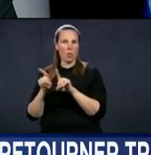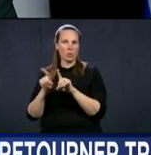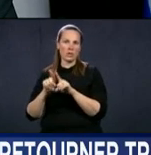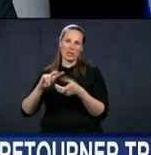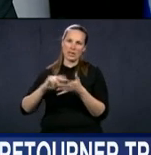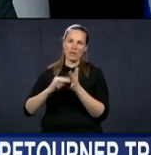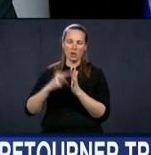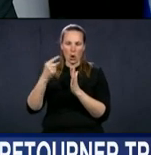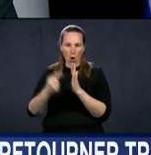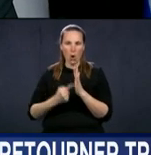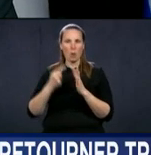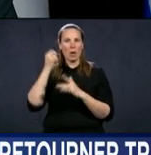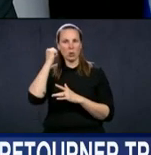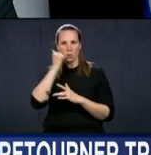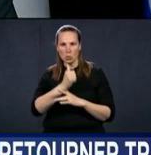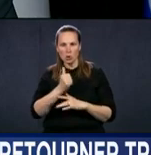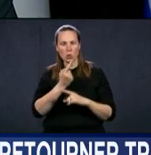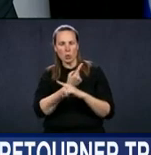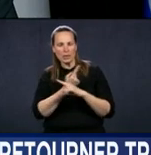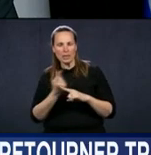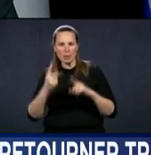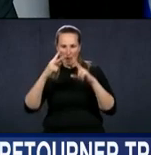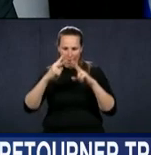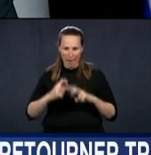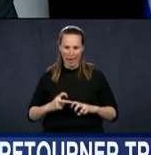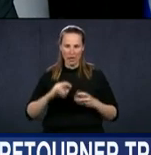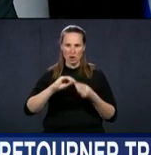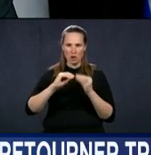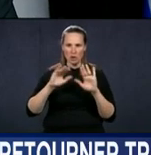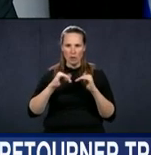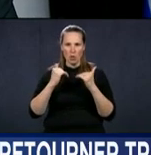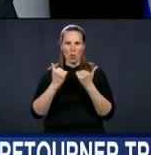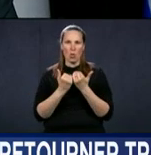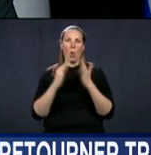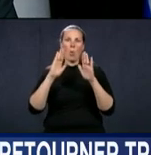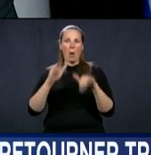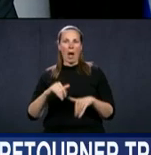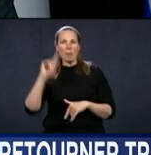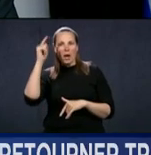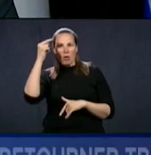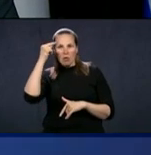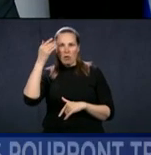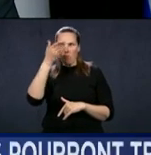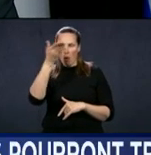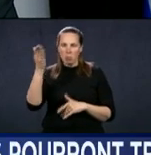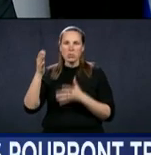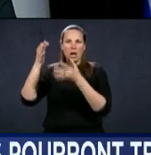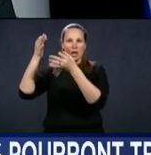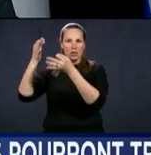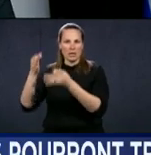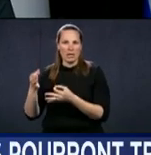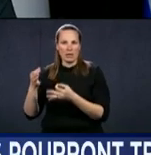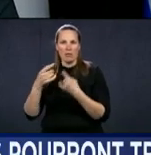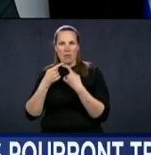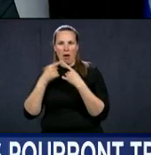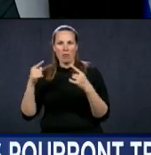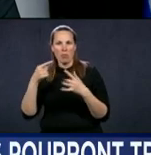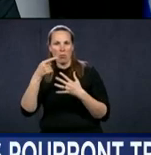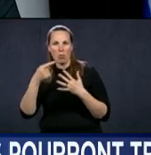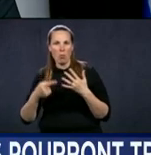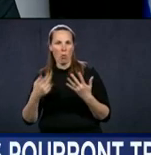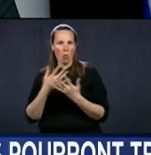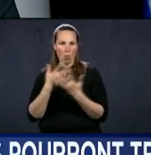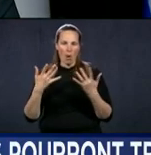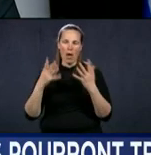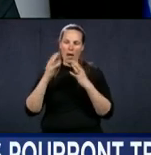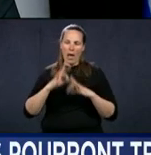données dans le courant de cette semaine. Et puis j'ai l'impression que nos autorités auront à prendre une décision, notamment pour être capables de laisser aux gens de